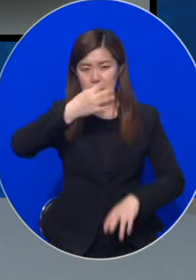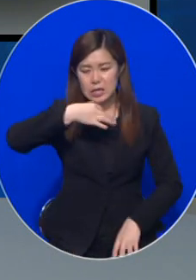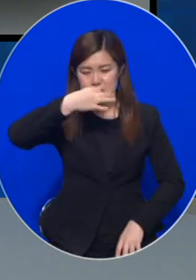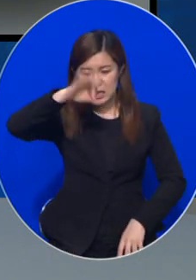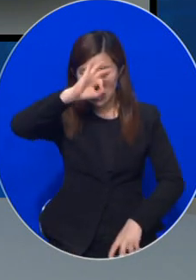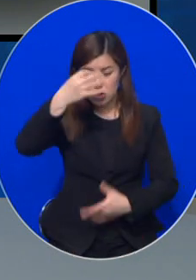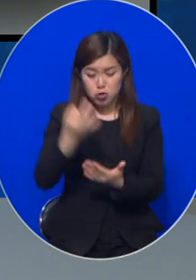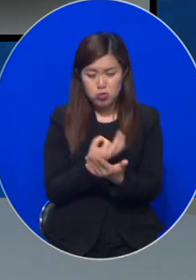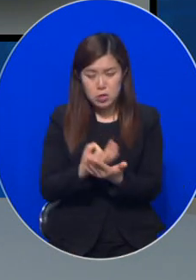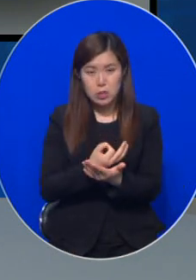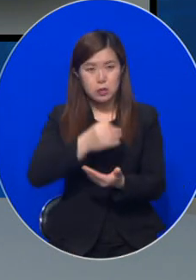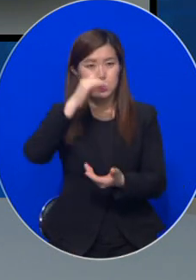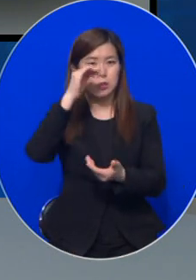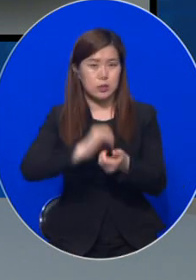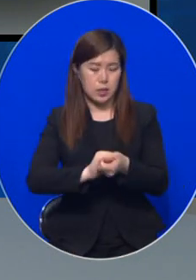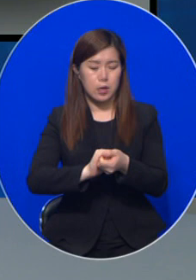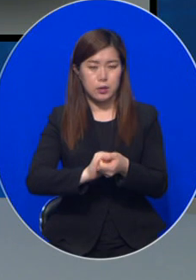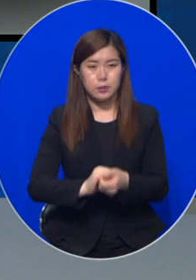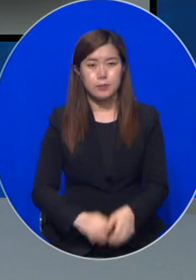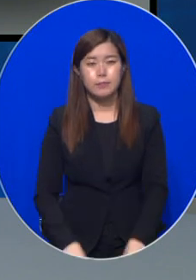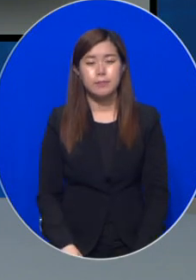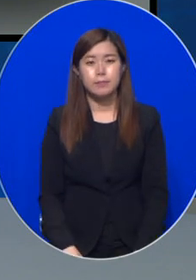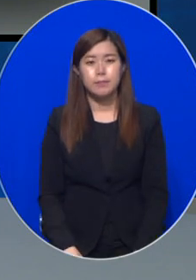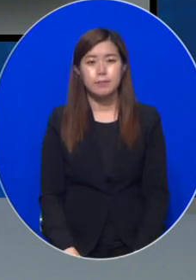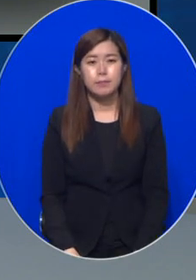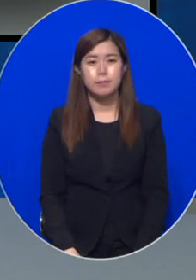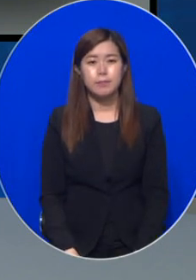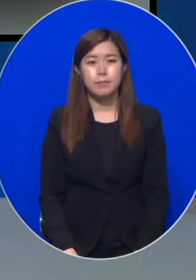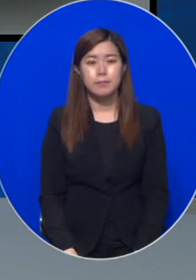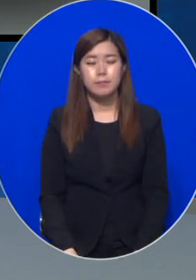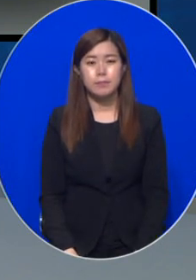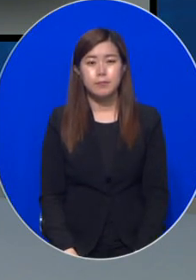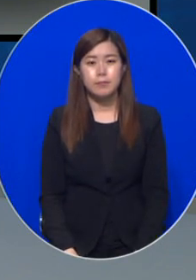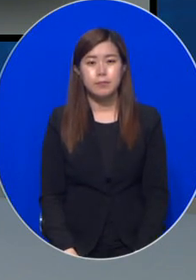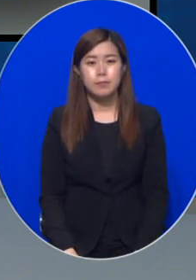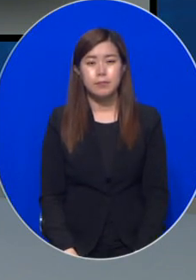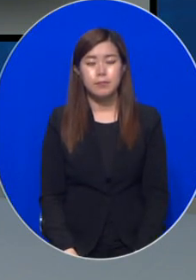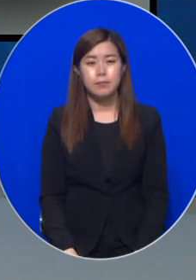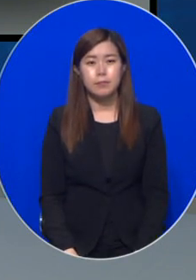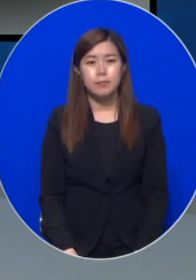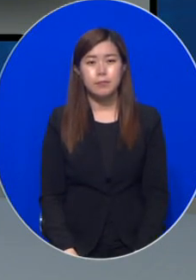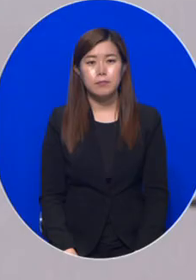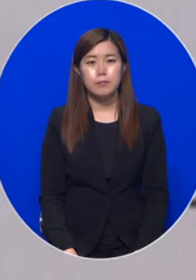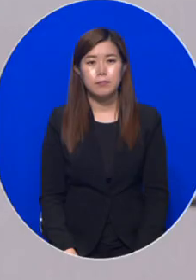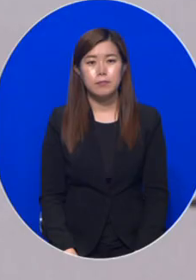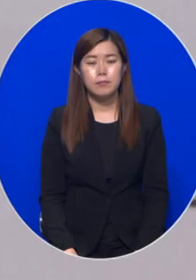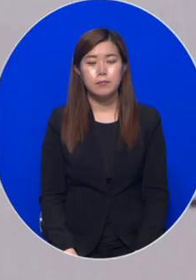수익을 제한하는 개정안도 추진됩니다. 박지선 기자입니다.